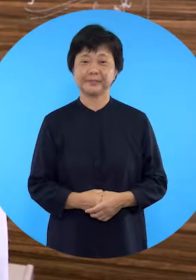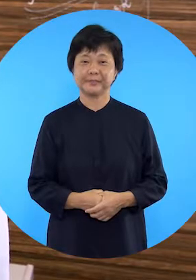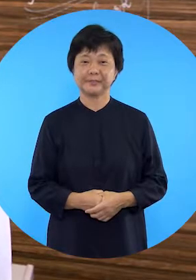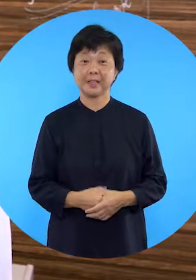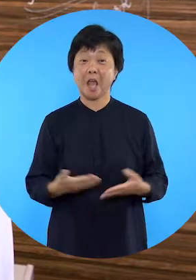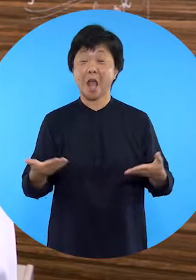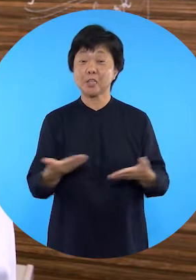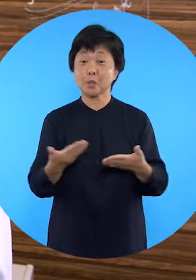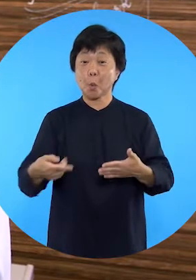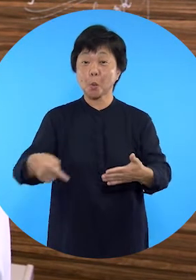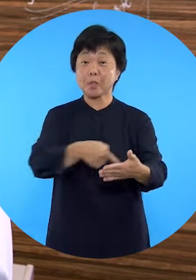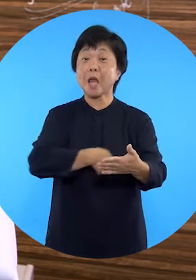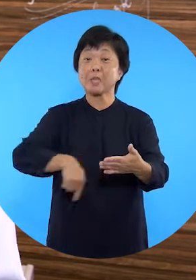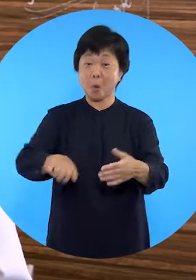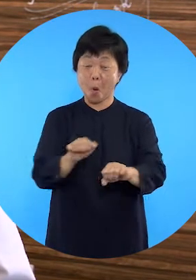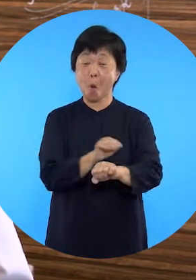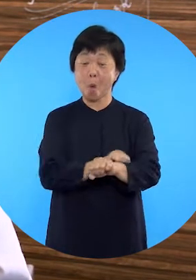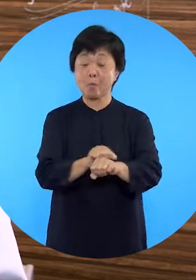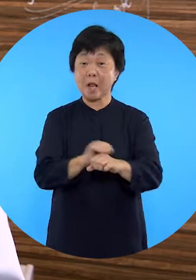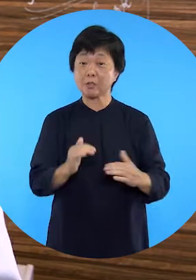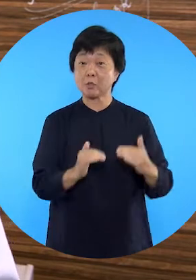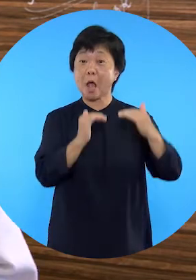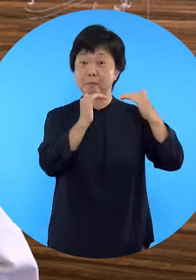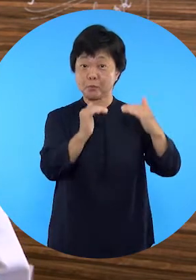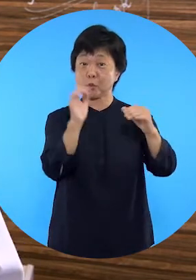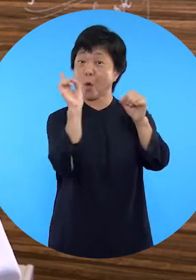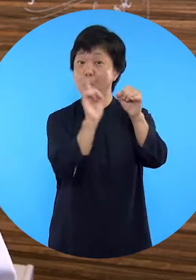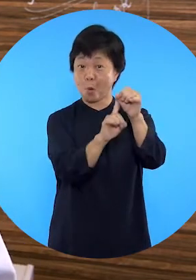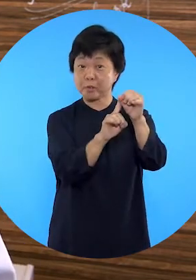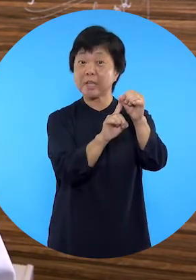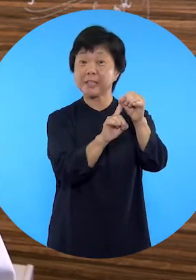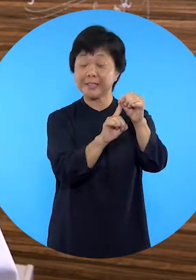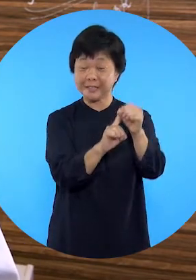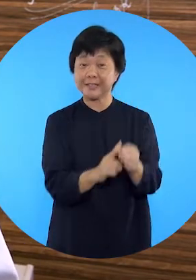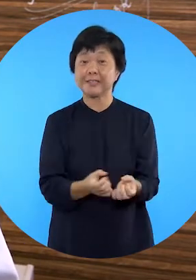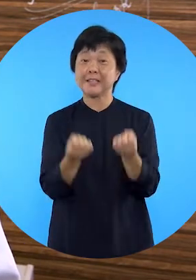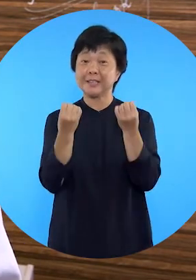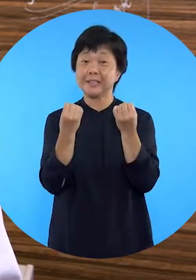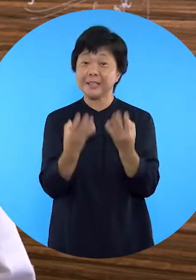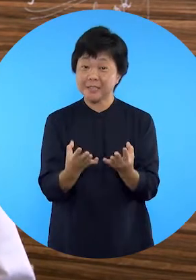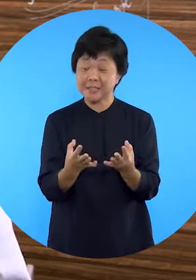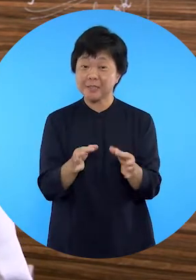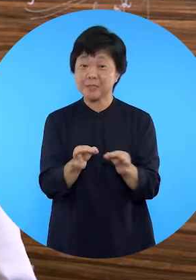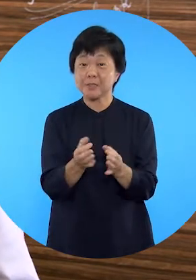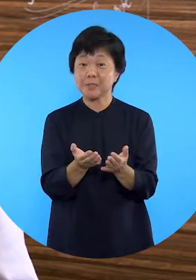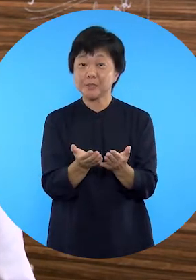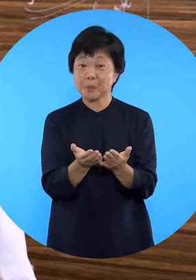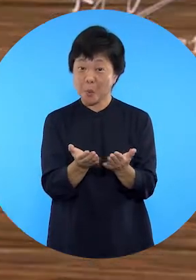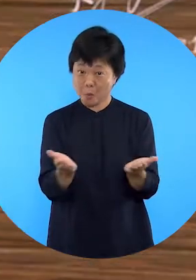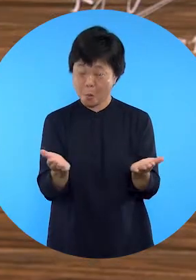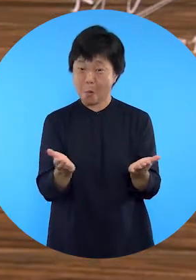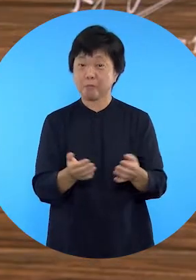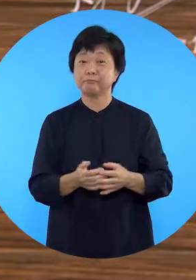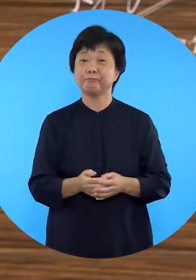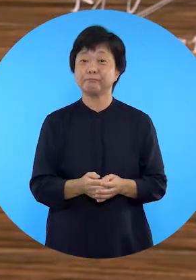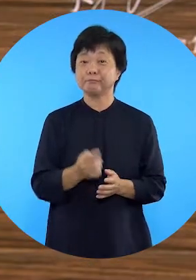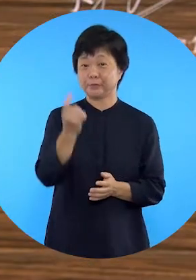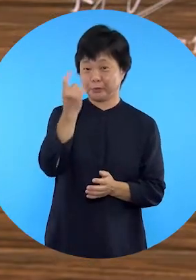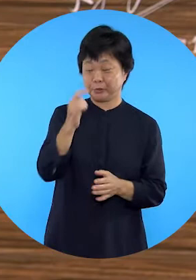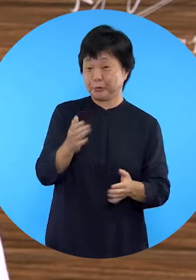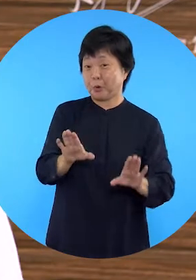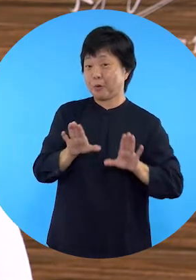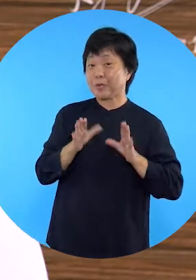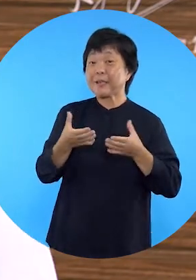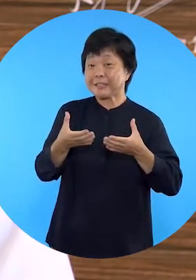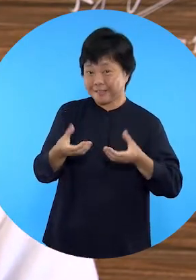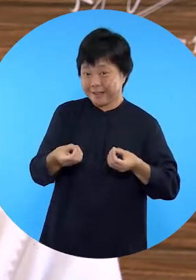簡単にその事業の、内容のブラッシュアップというかっていうことを目的でちょっと